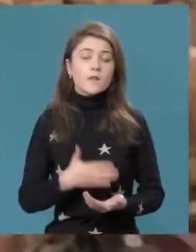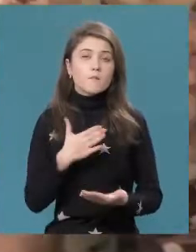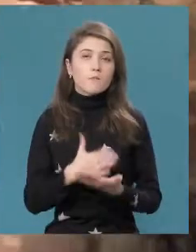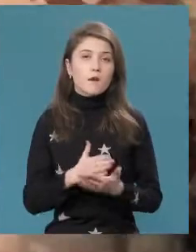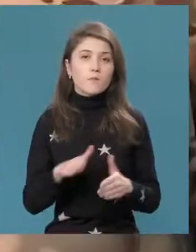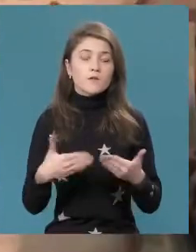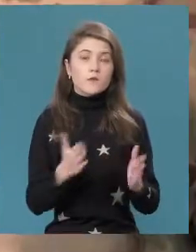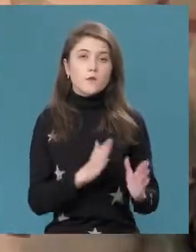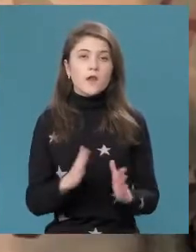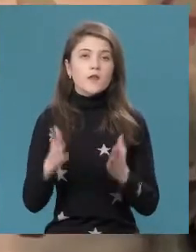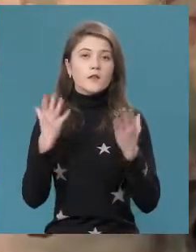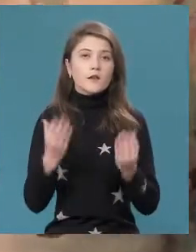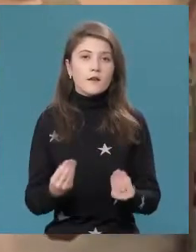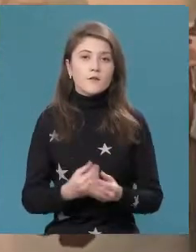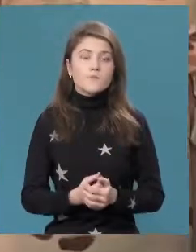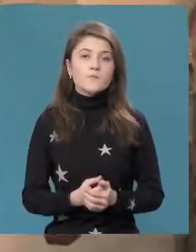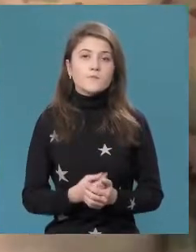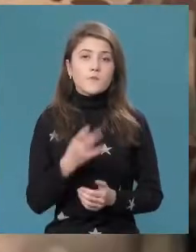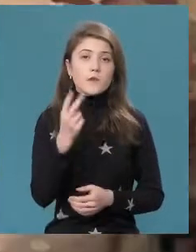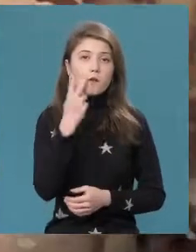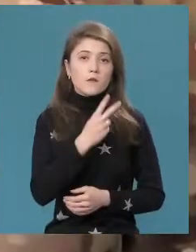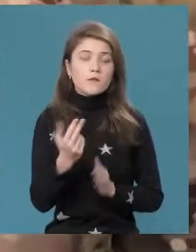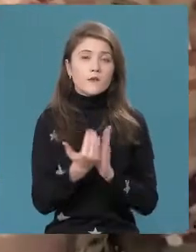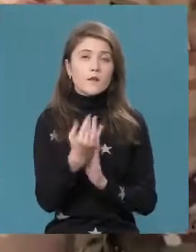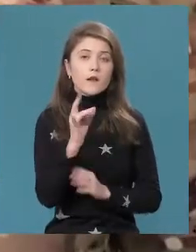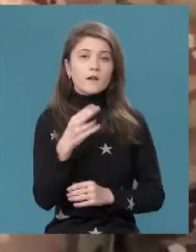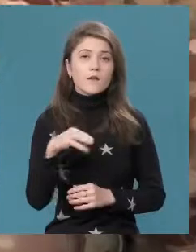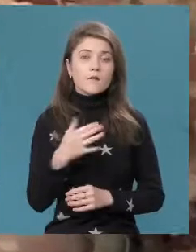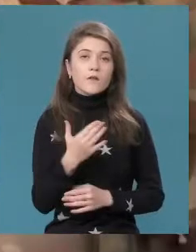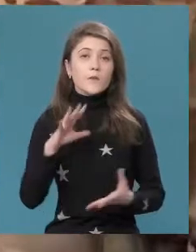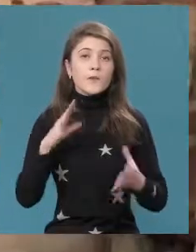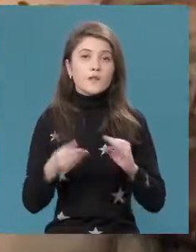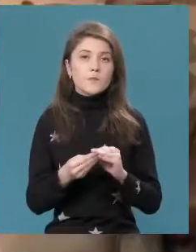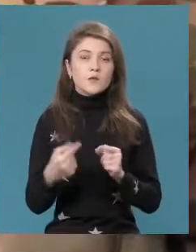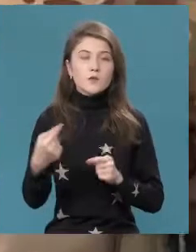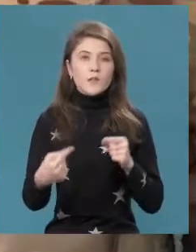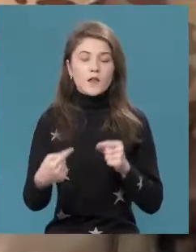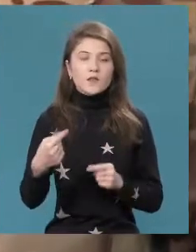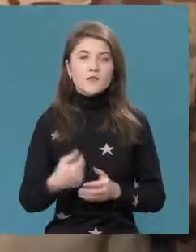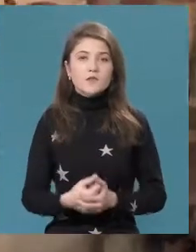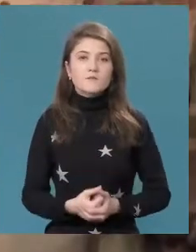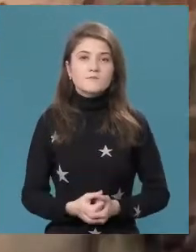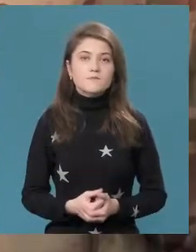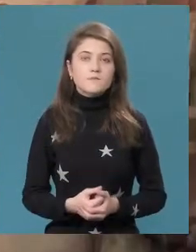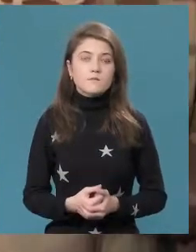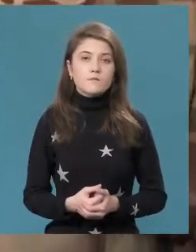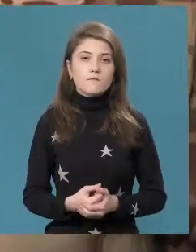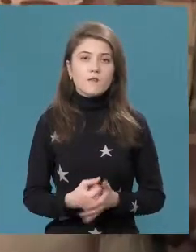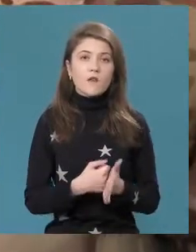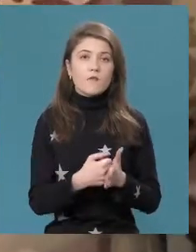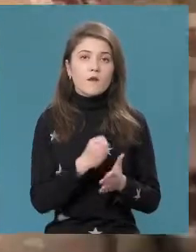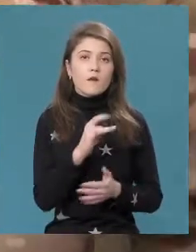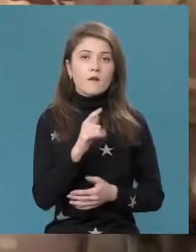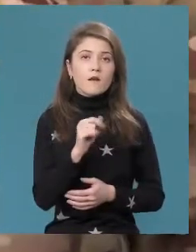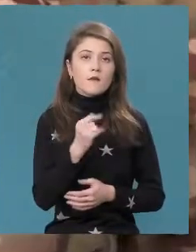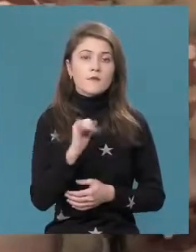порядок денний на розгляд Верховної Ради, вони, в принципі, суперечать вимогам аграріїв, оскільки